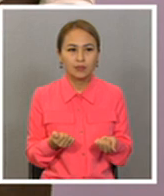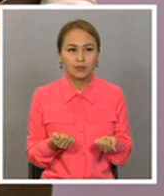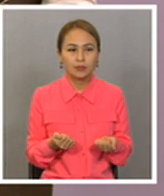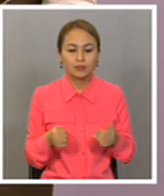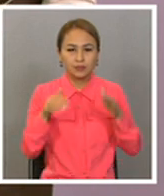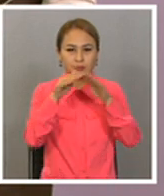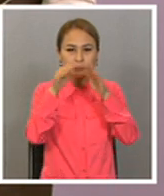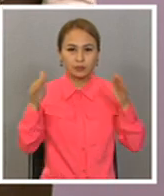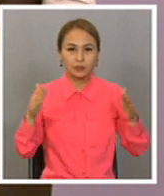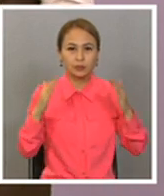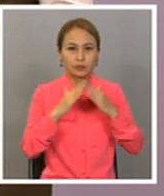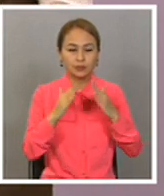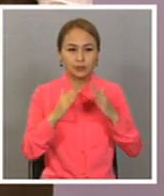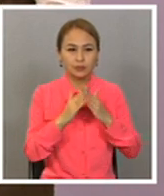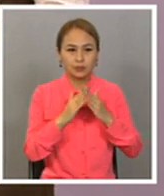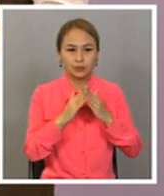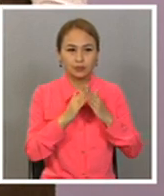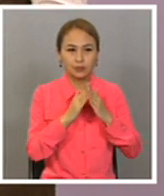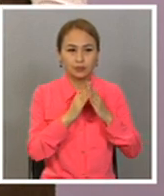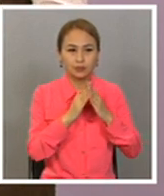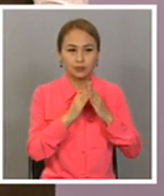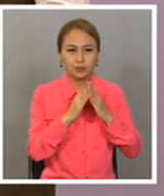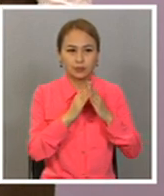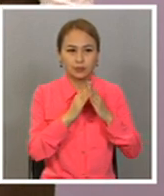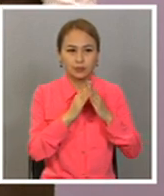Kiyiz üydü alamız.